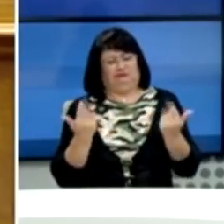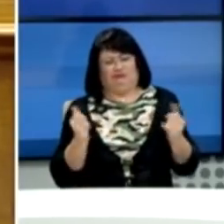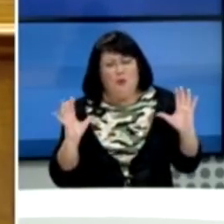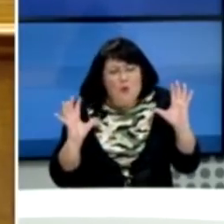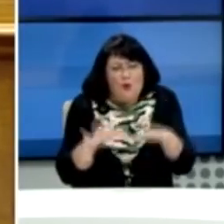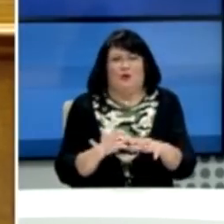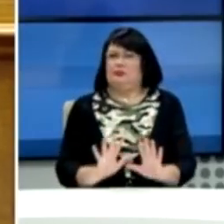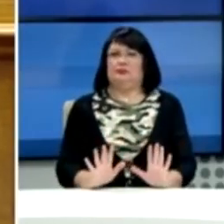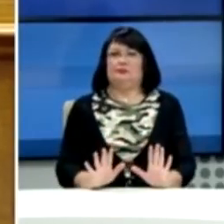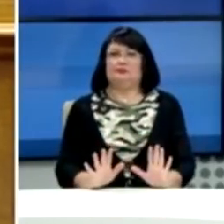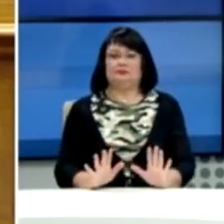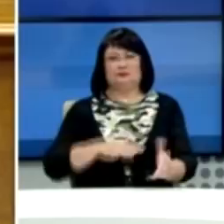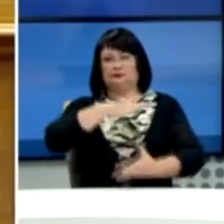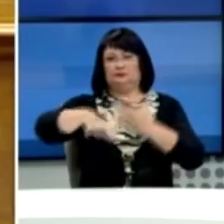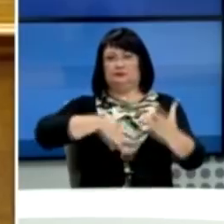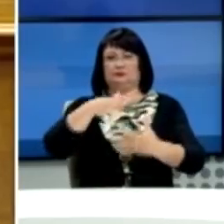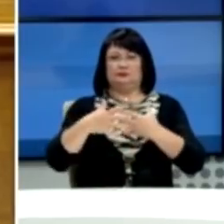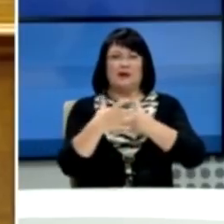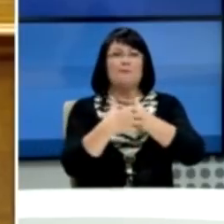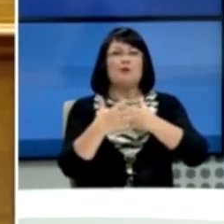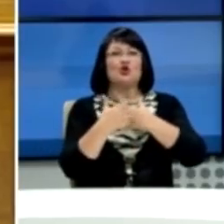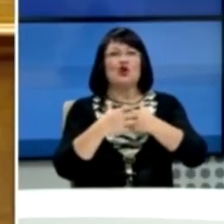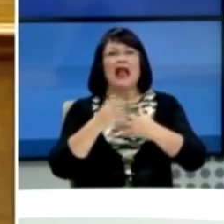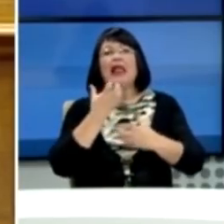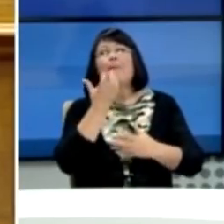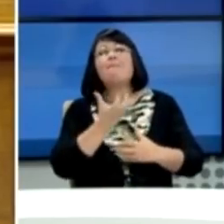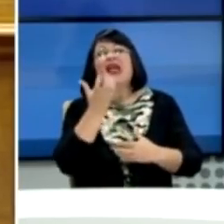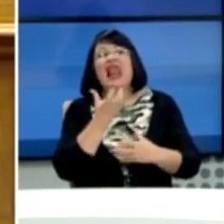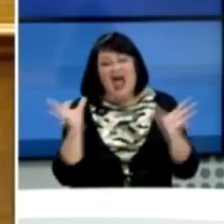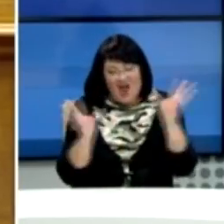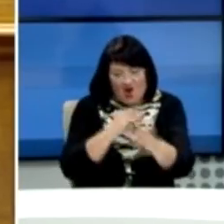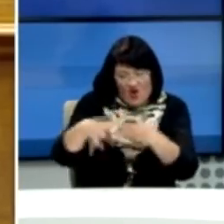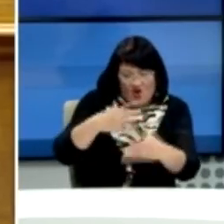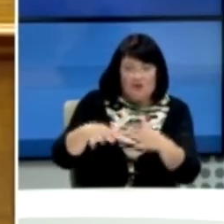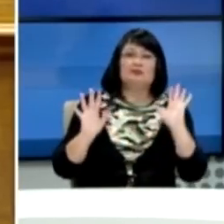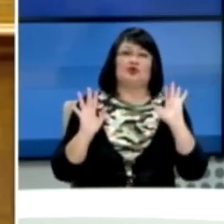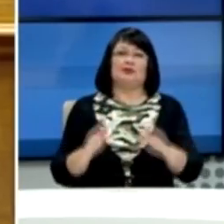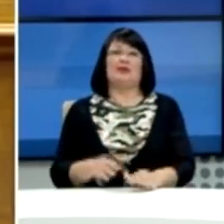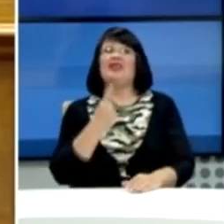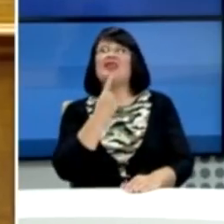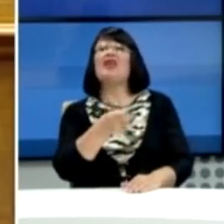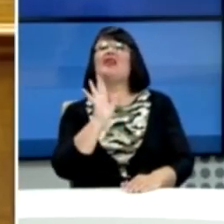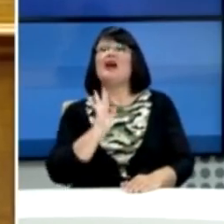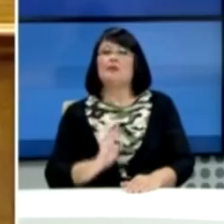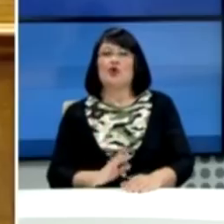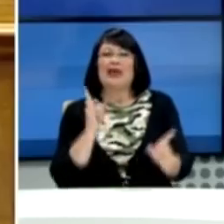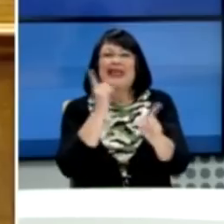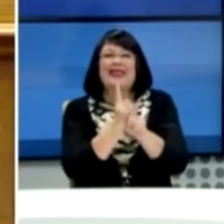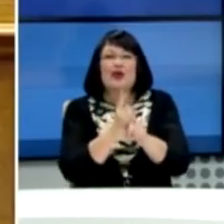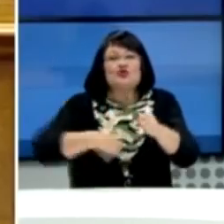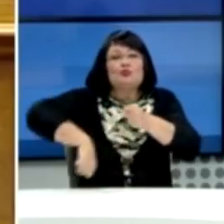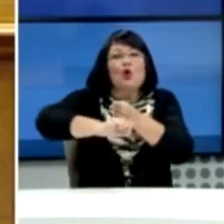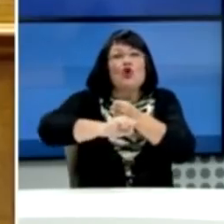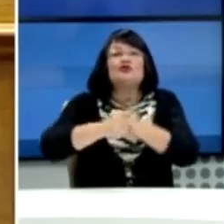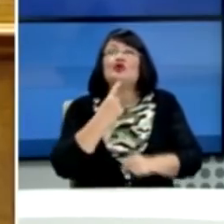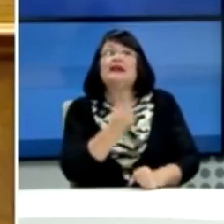συγχρονισμό. Μπερδεύετε πορτοκάλια με μήλα. Δεν θα σας πω αυτό που έλεγε κάποιος ειδικό στο ποδόσφαιρο,